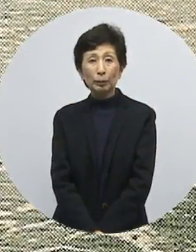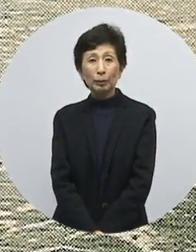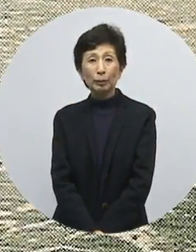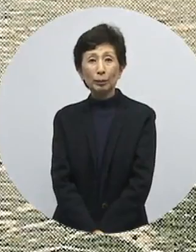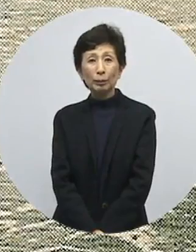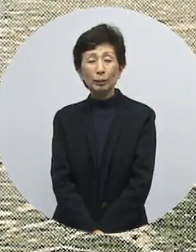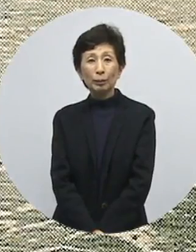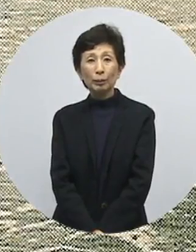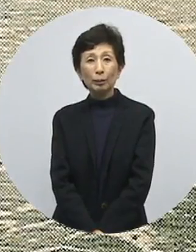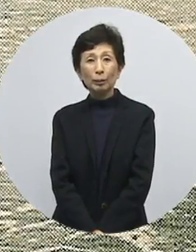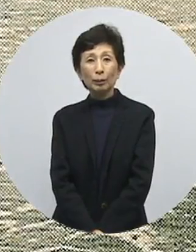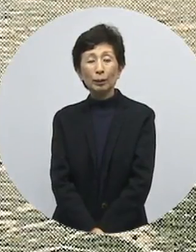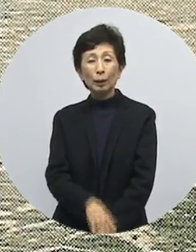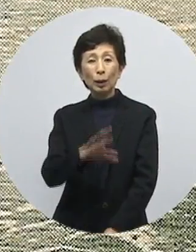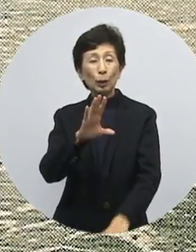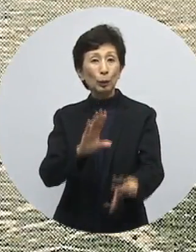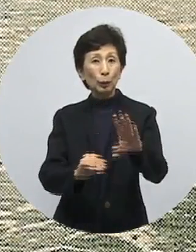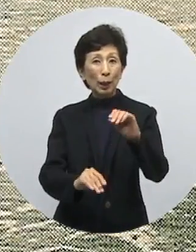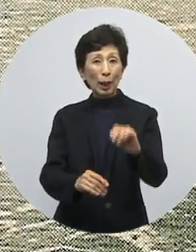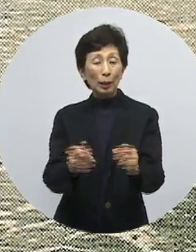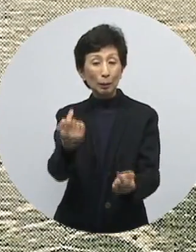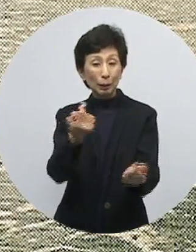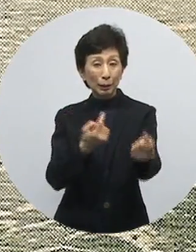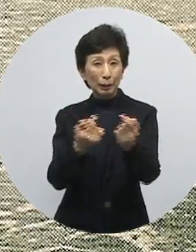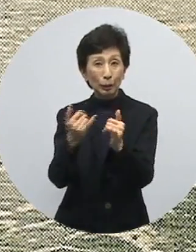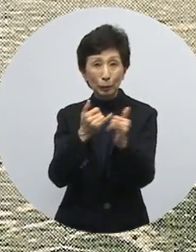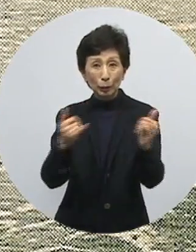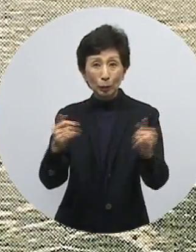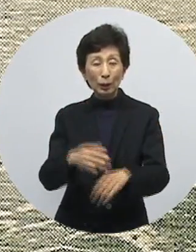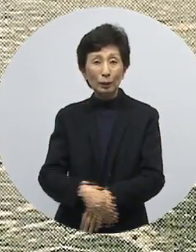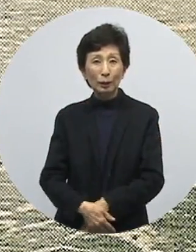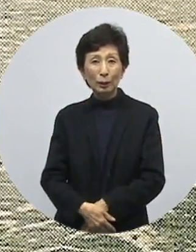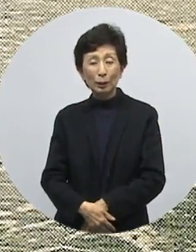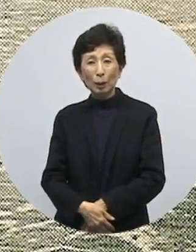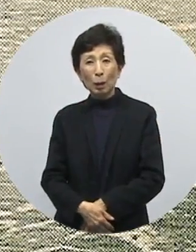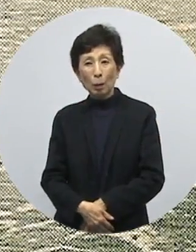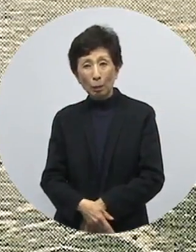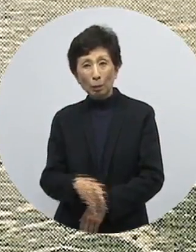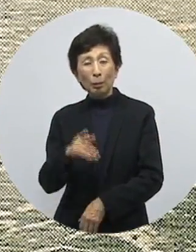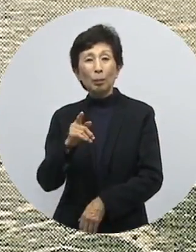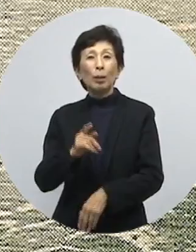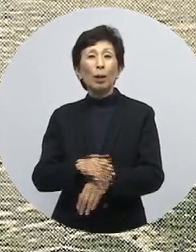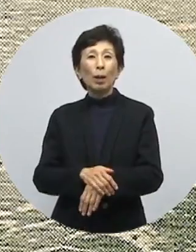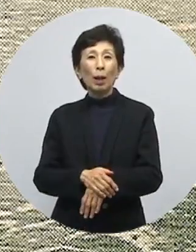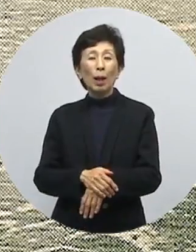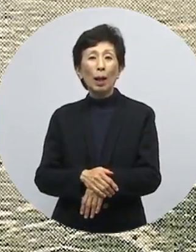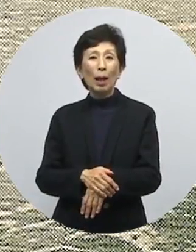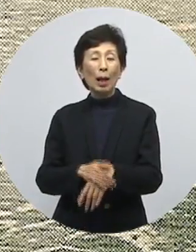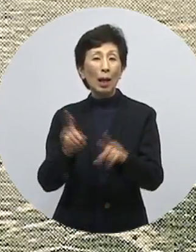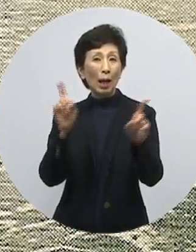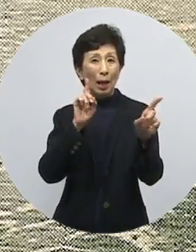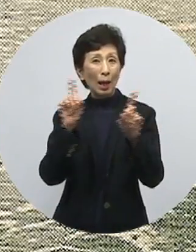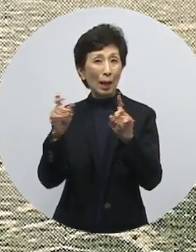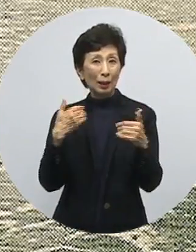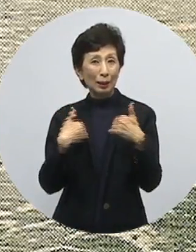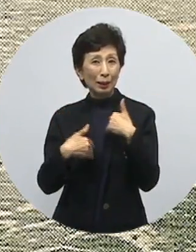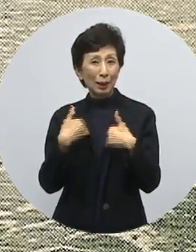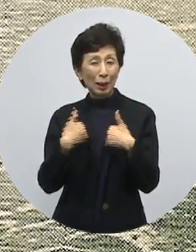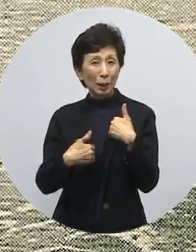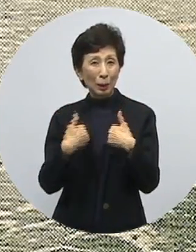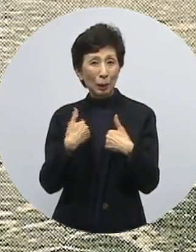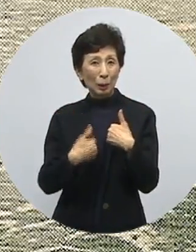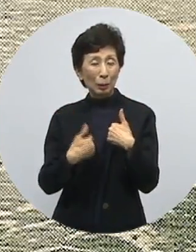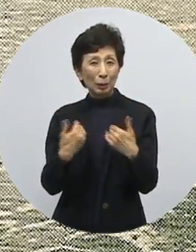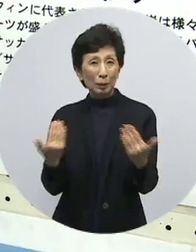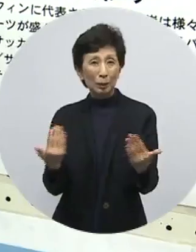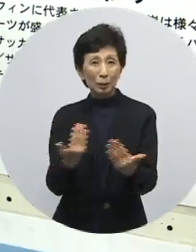ね、要するに鵠沼に来られた人はですね、いち早くですね、レジャーとしてのですね、行楽という